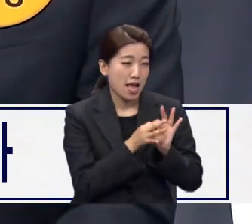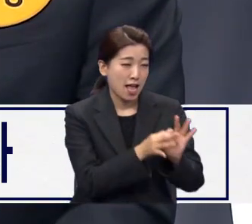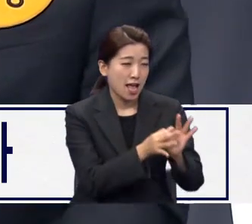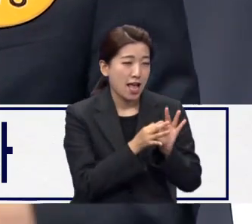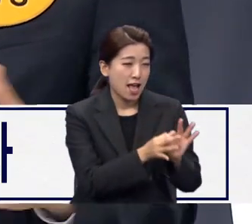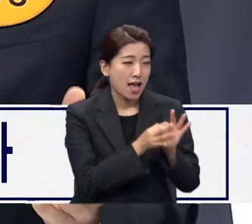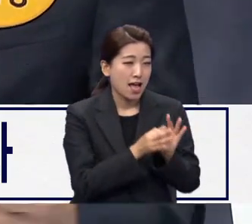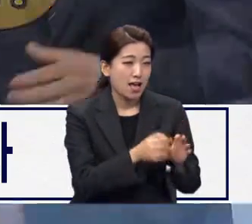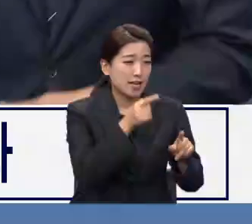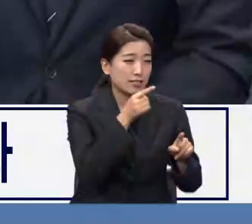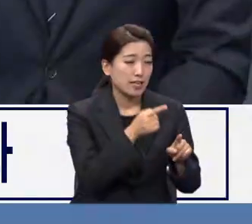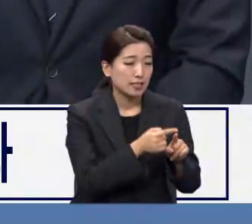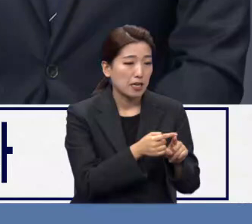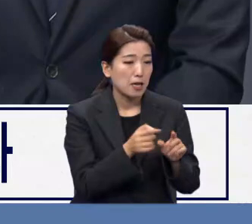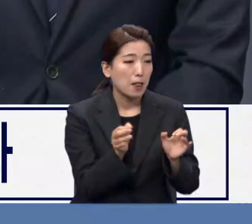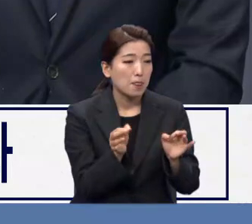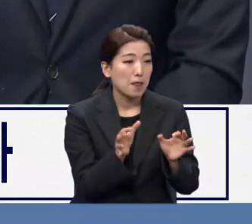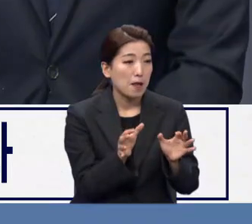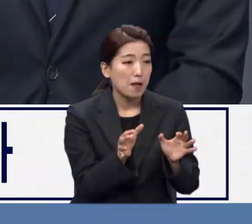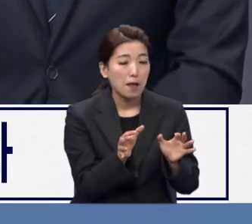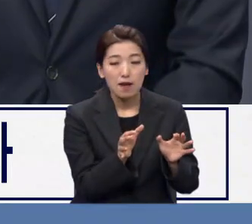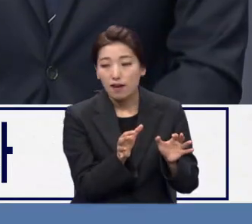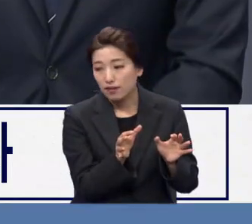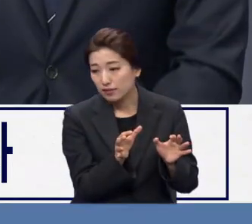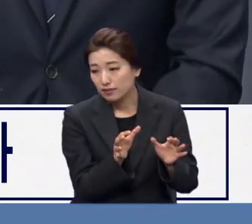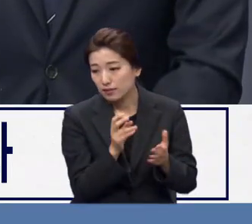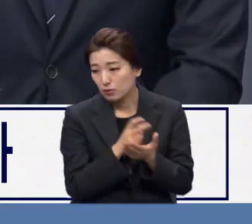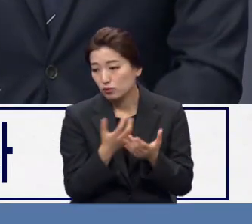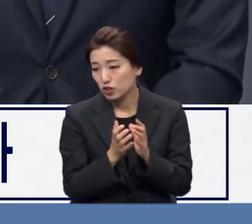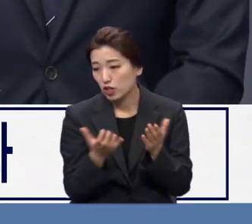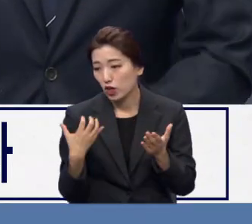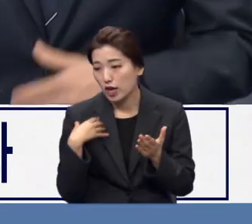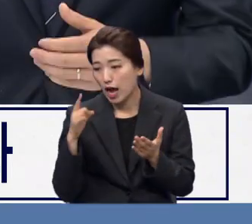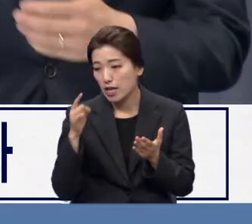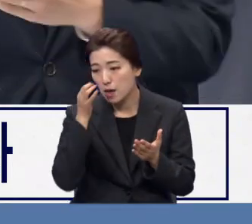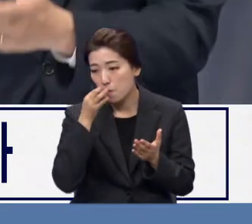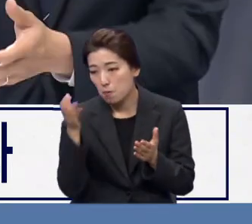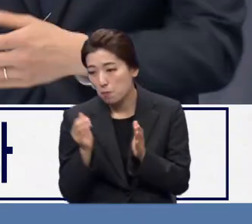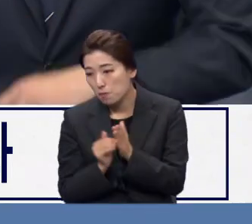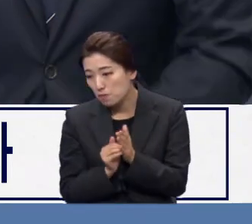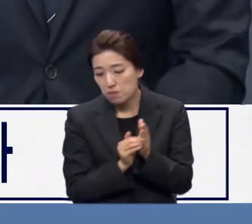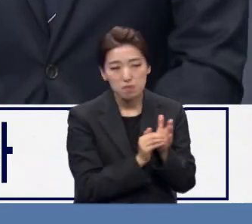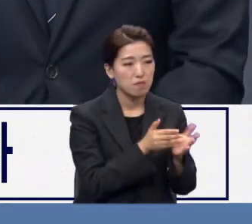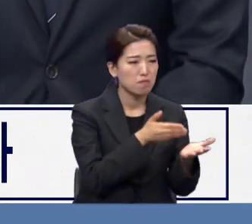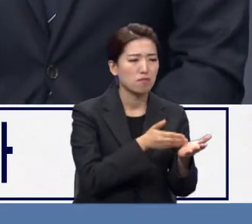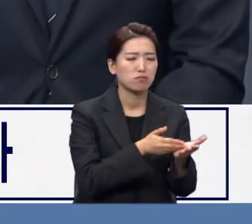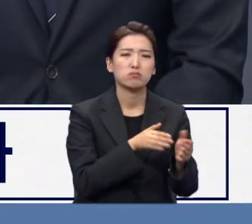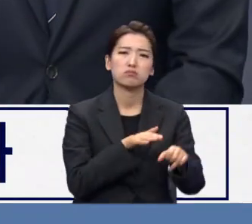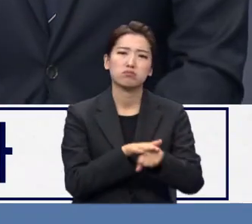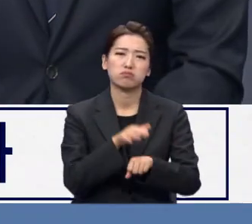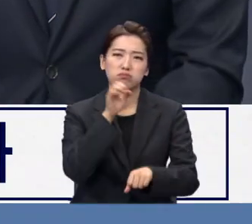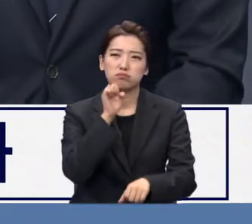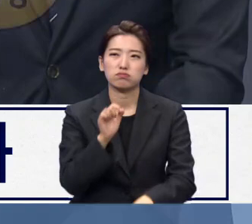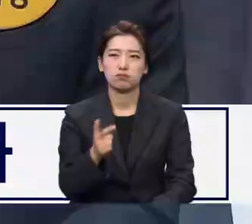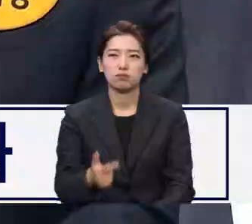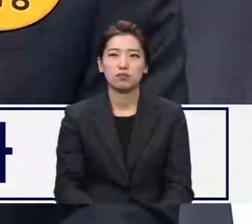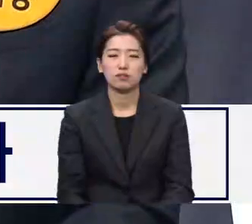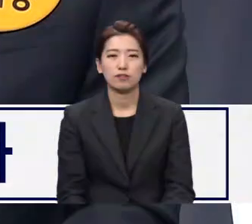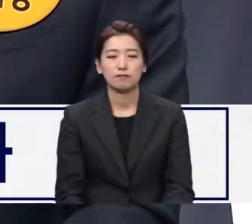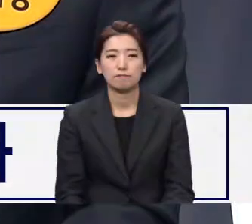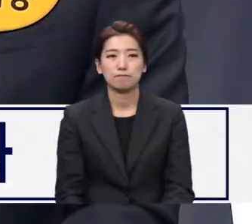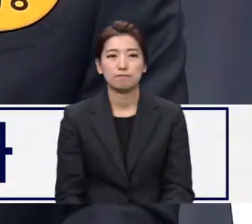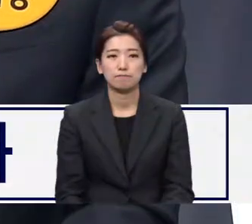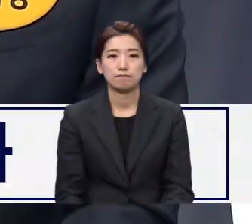한다고 하는게 전체적으로 봤을 때는 적절해 보이지 않습니다음 뭐 그리고 이제이 행보를 이왕 하신다고 하면 전